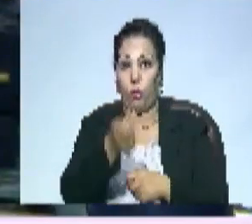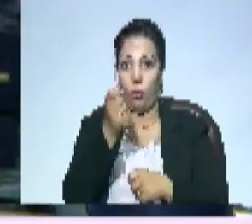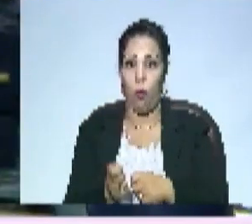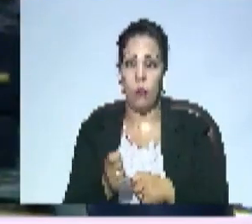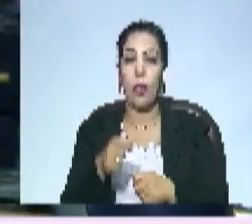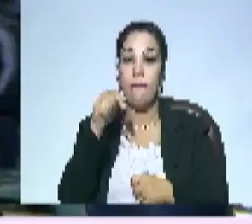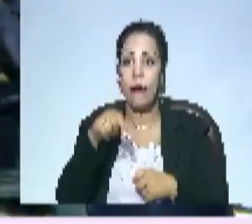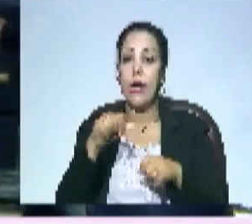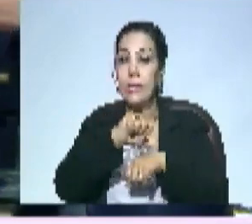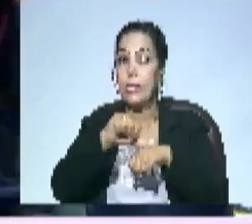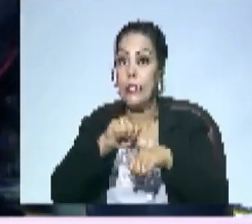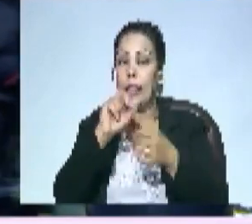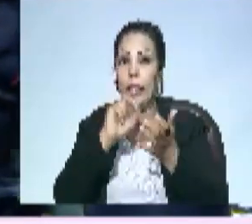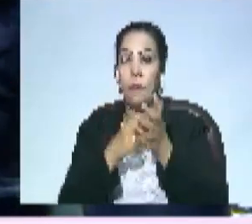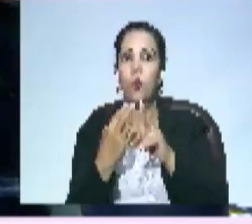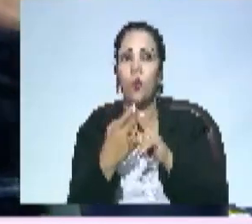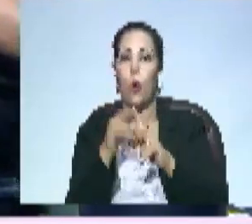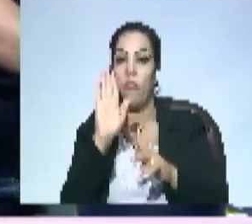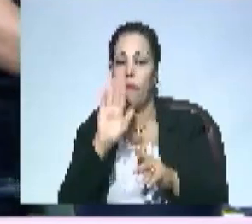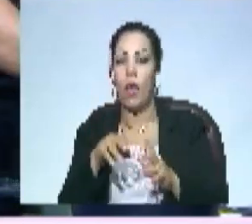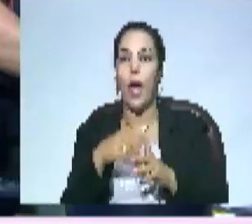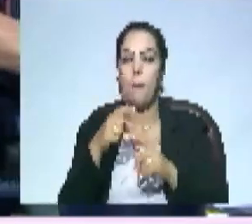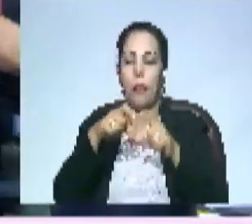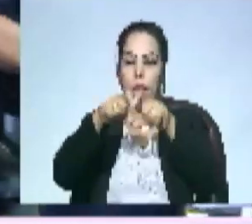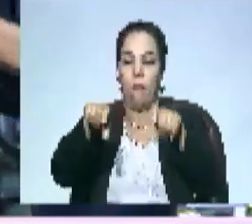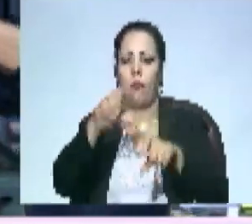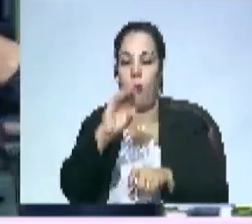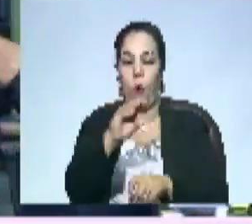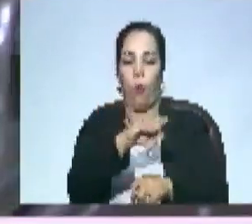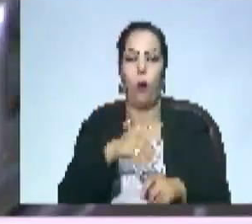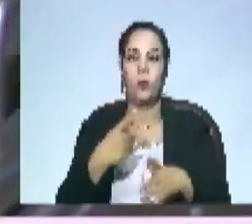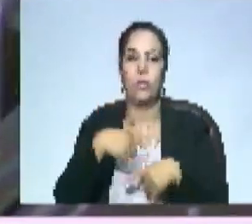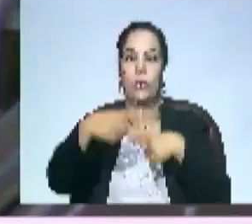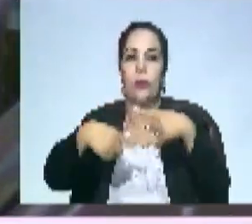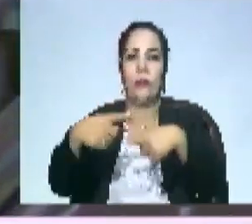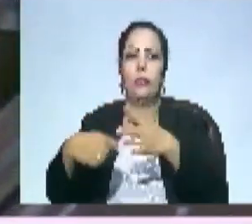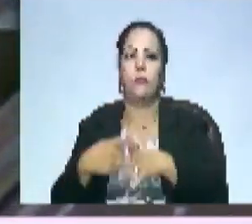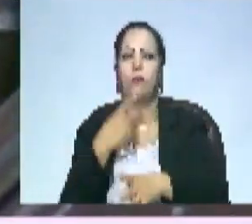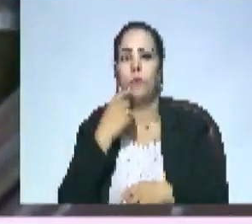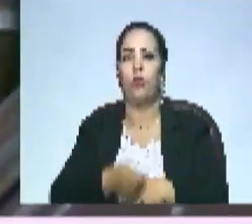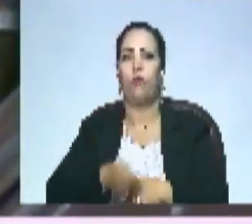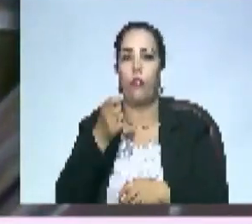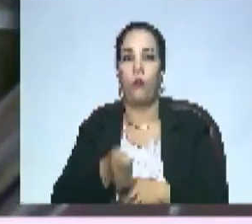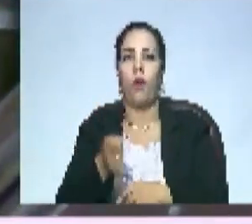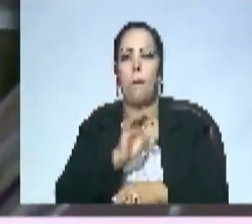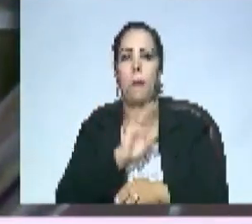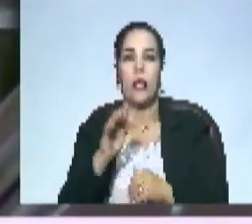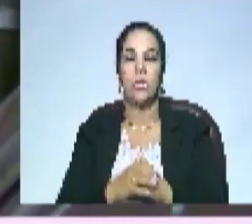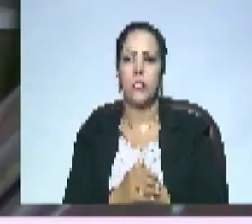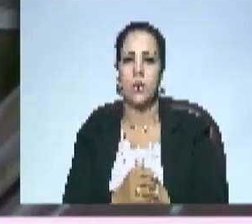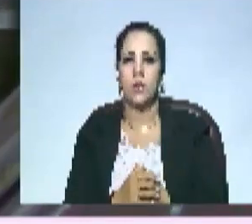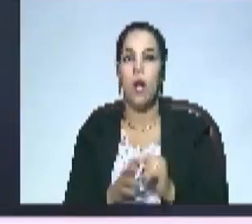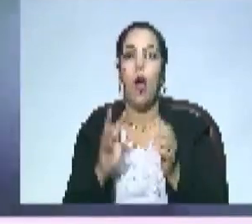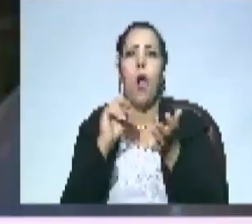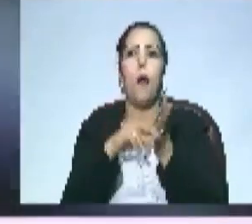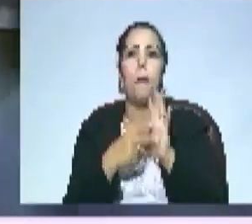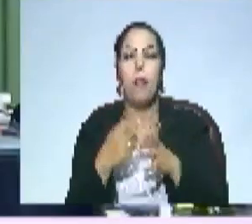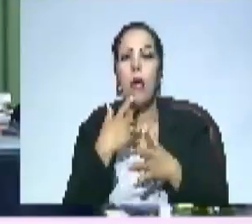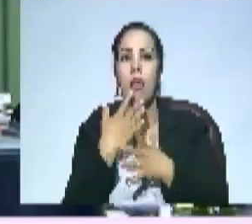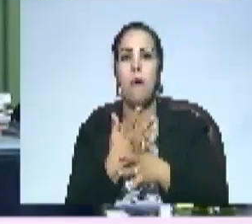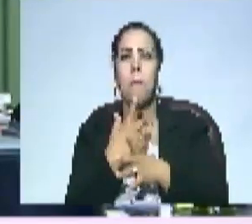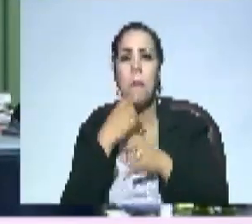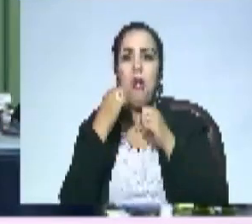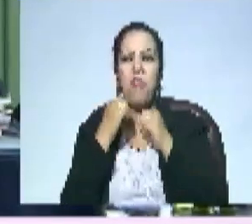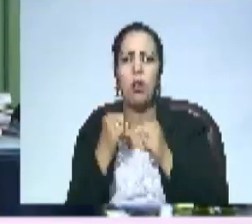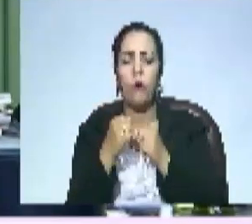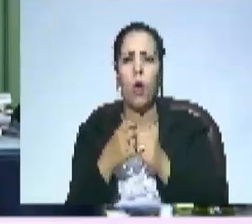كده زيت سخن طبعا اه زيت سخن طبعا هننزل بيه بالزيت السخن بس هو ما بيعملش بقى عشان ناشف